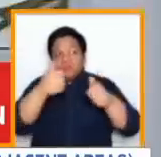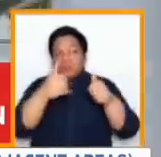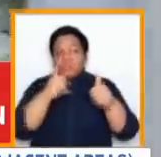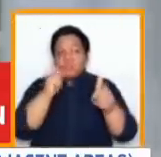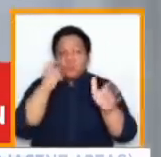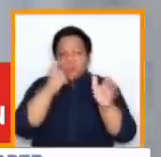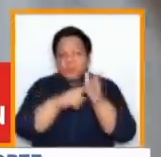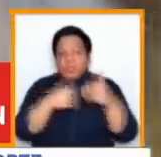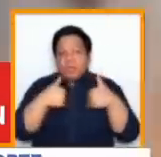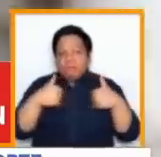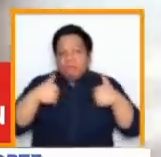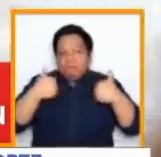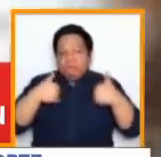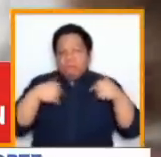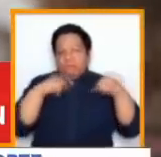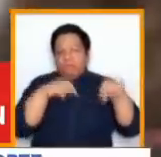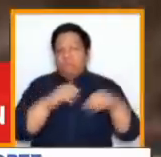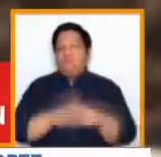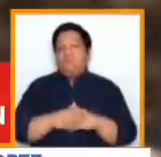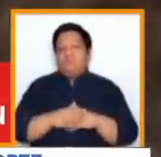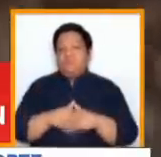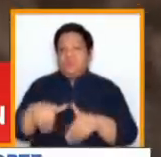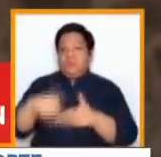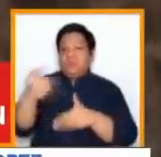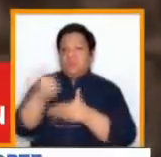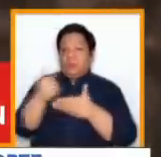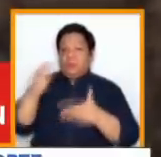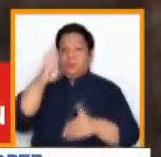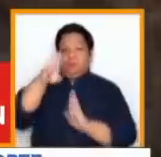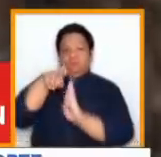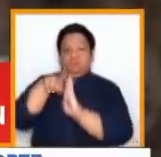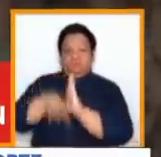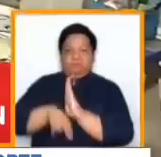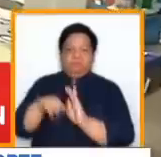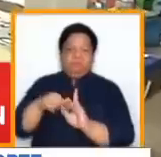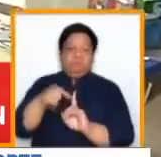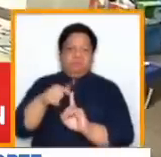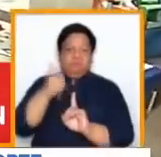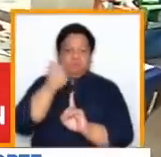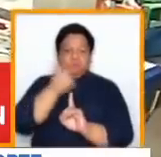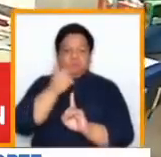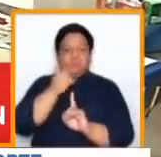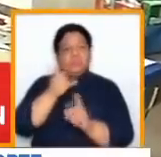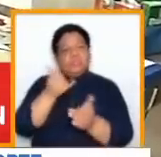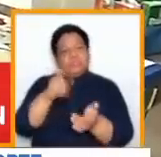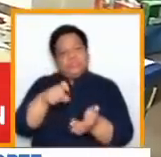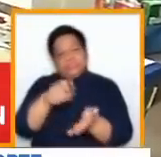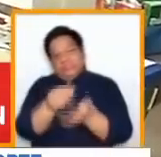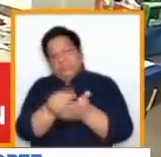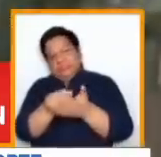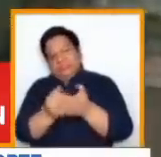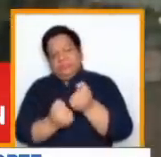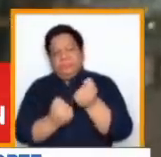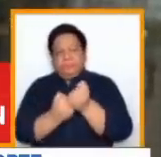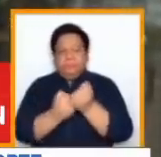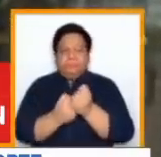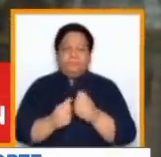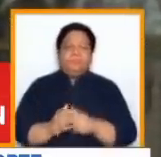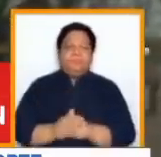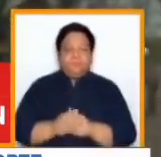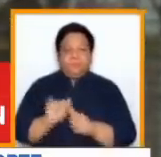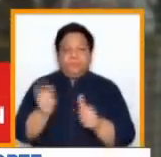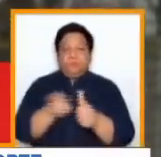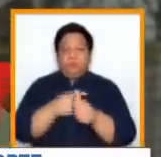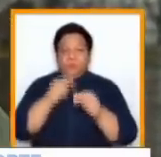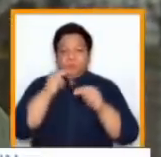Sa darating na Linggo, nakatakdang 11 ni Feline. Tulong pinansyal ang panawagan ngayon ng kanyang ina. Itong unang balita sa Maynila,